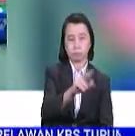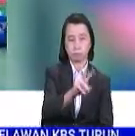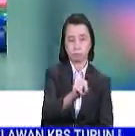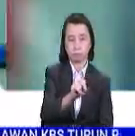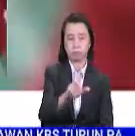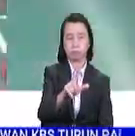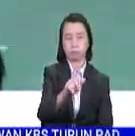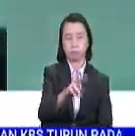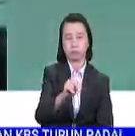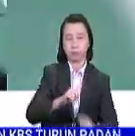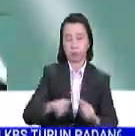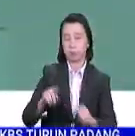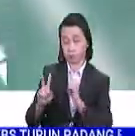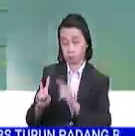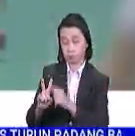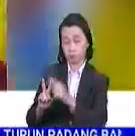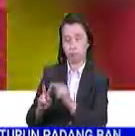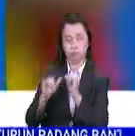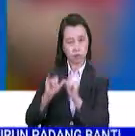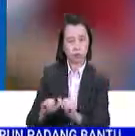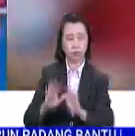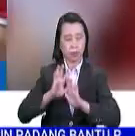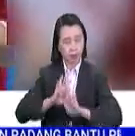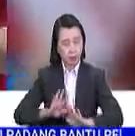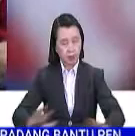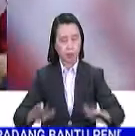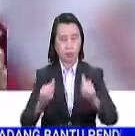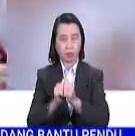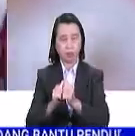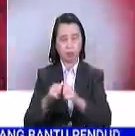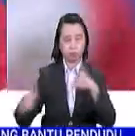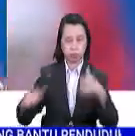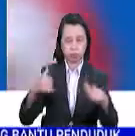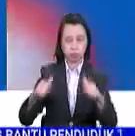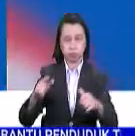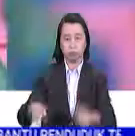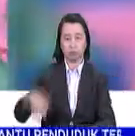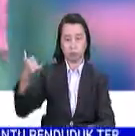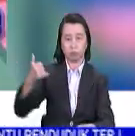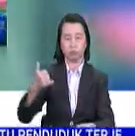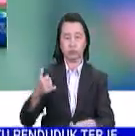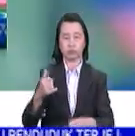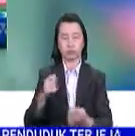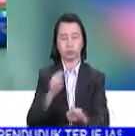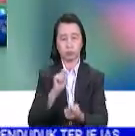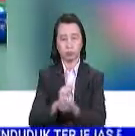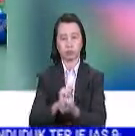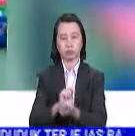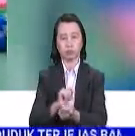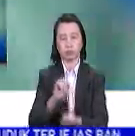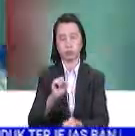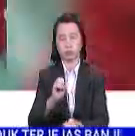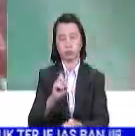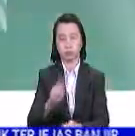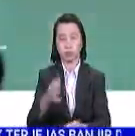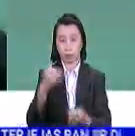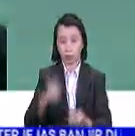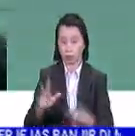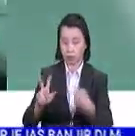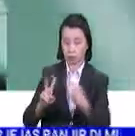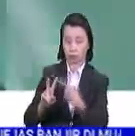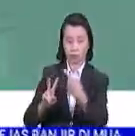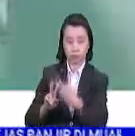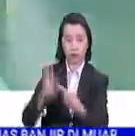namun Tanji Yin Wei kekal untuk tenang mendominasi perlawanan terutamanya pada set penentuan. Selepas ini, Tanji Yin